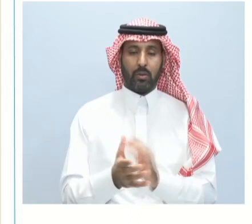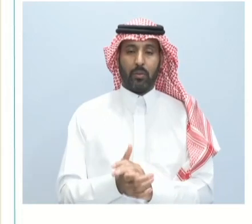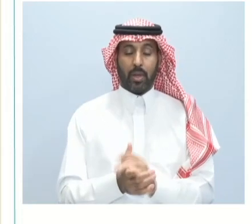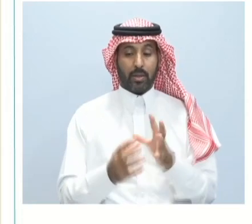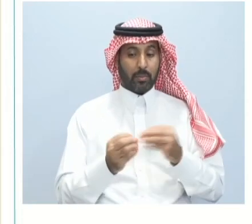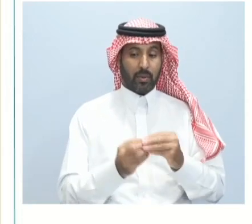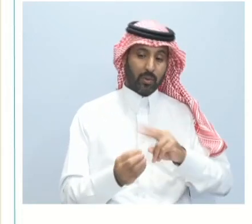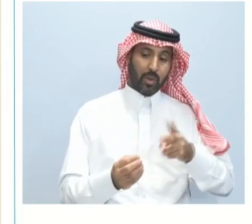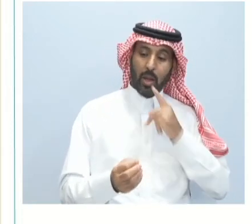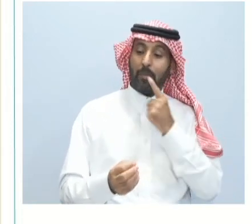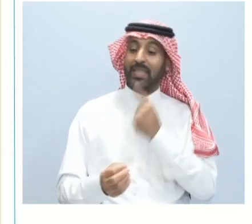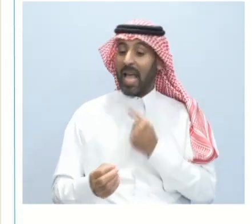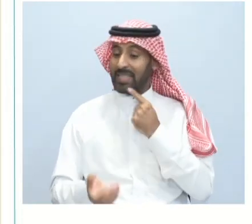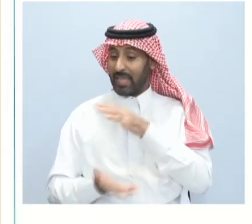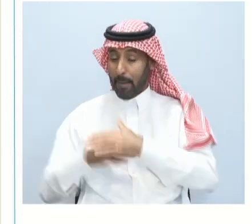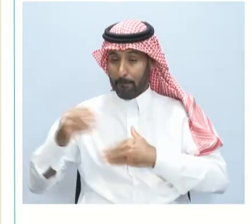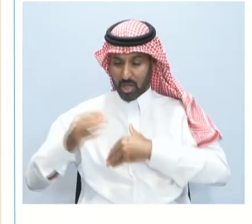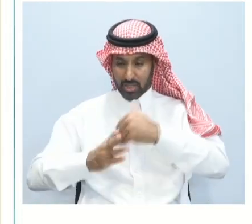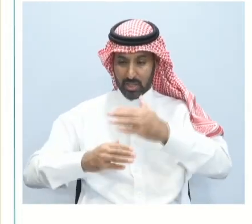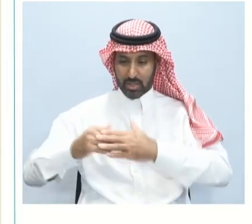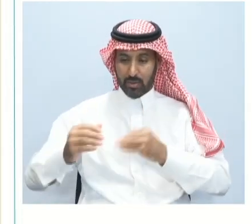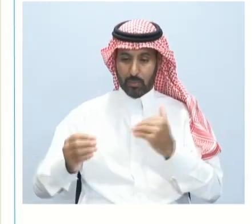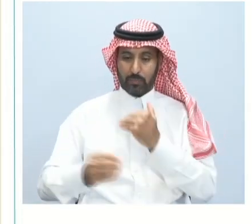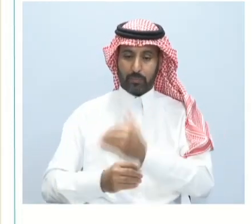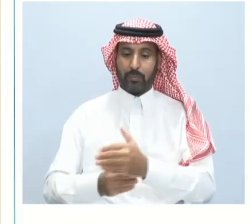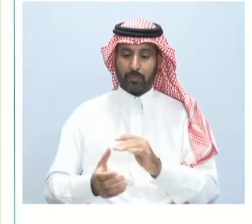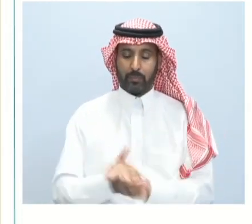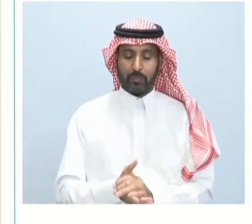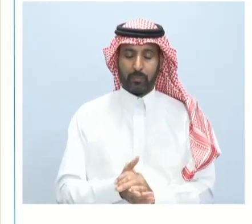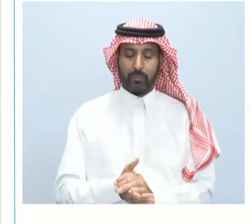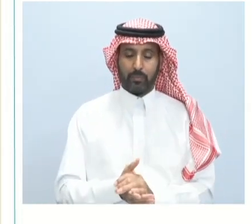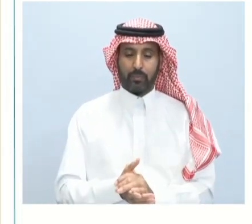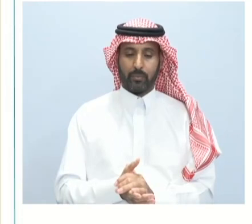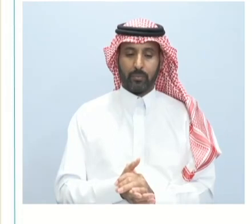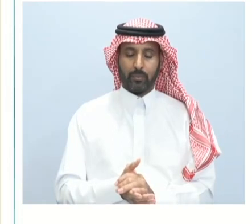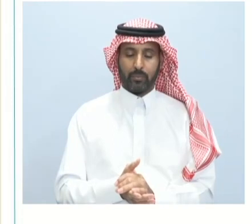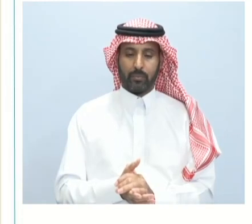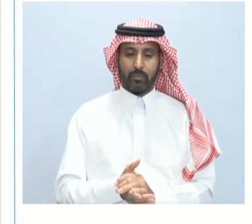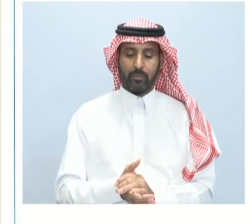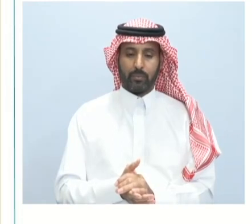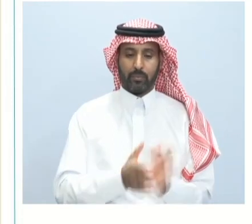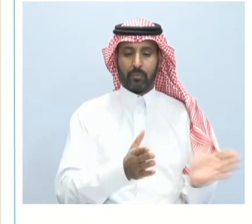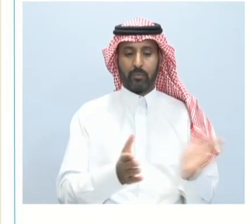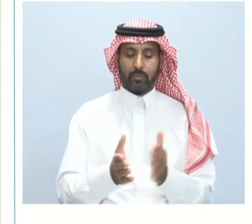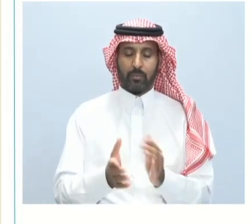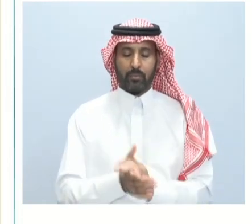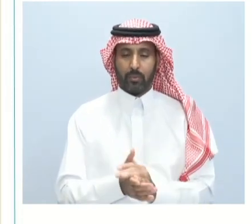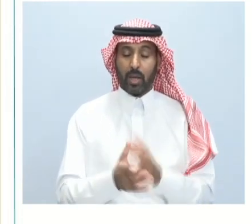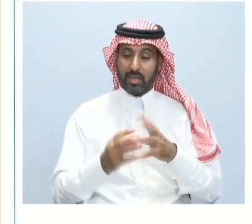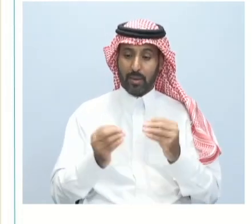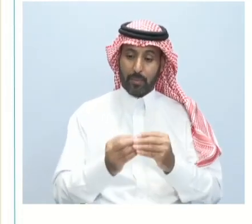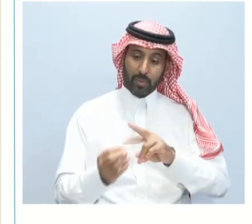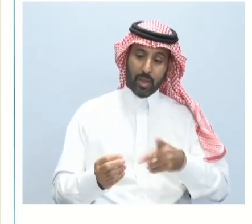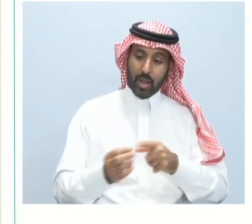بتعريف متغير ريكوا سكيلز وهي المهارات المطلوبه لهذه المشكله قمنا هنا بتعريف